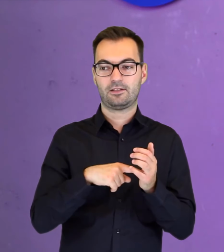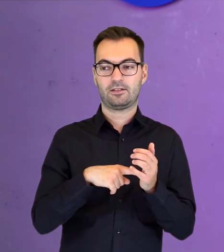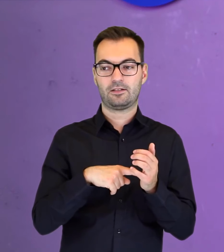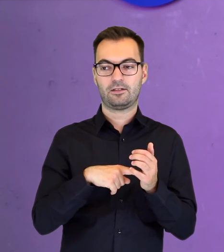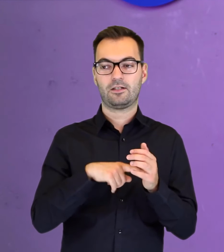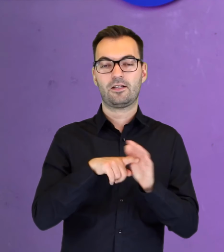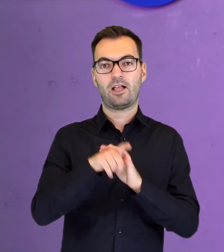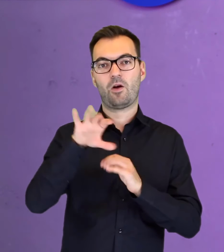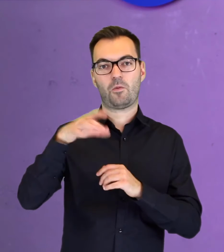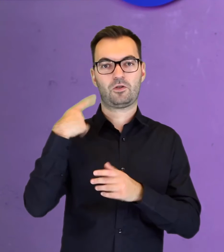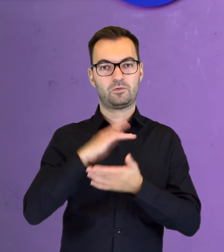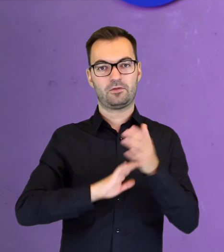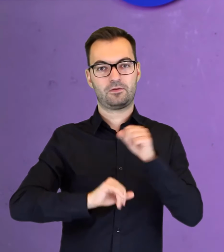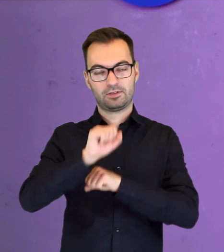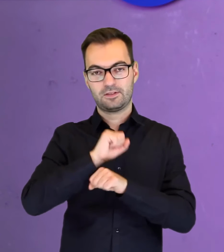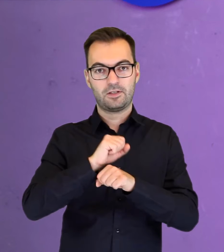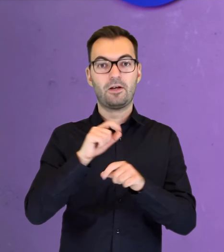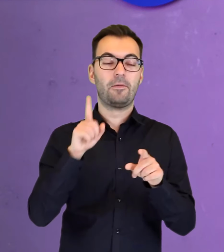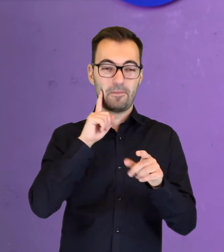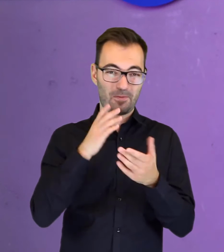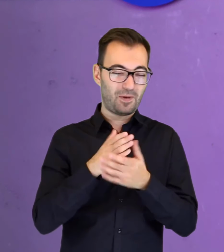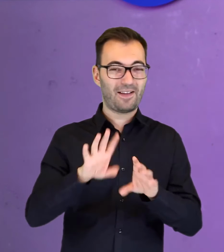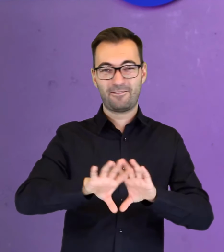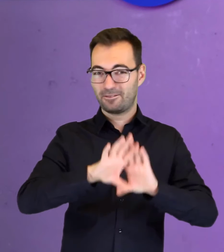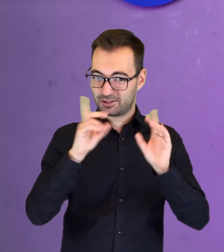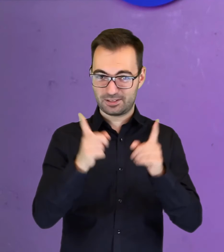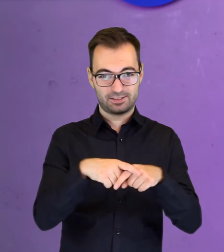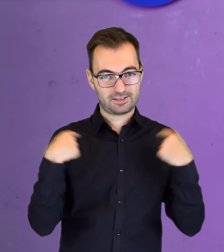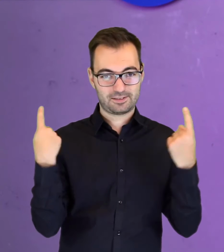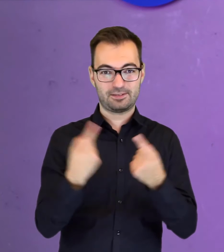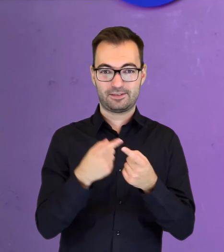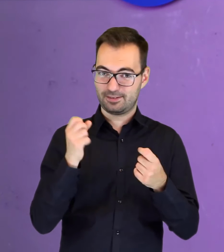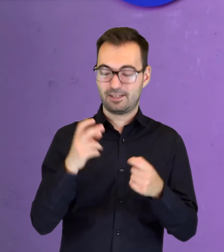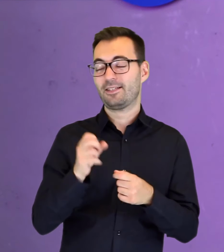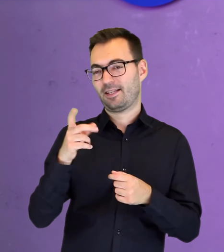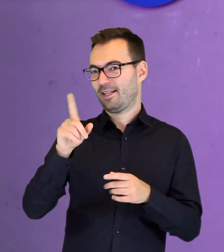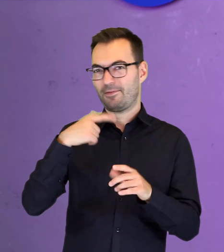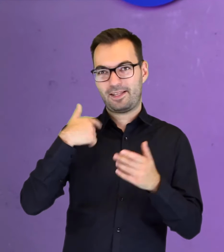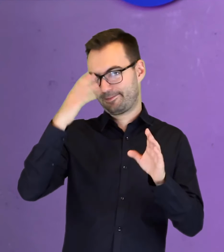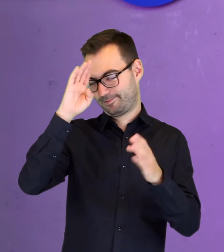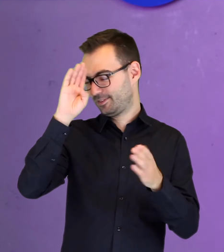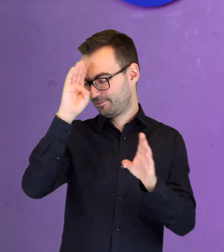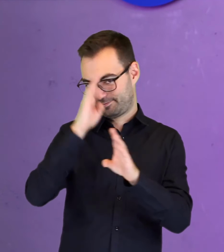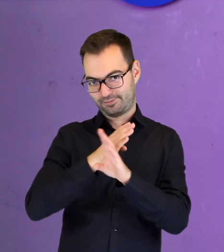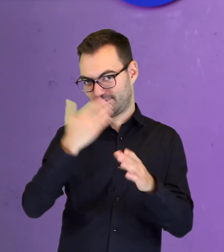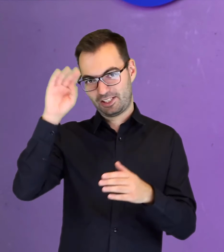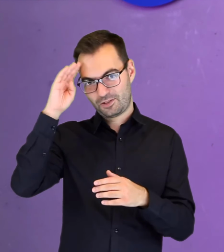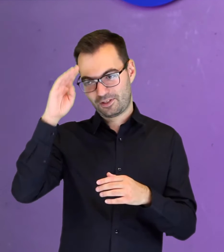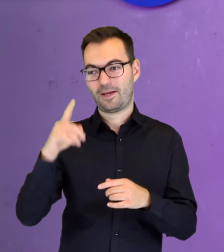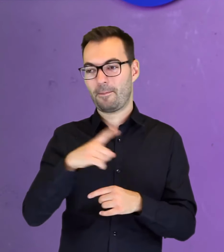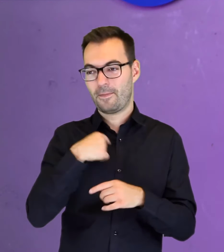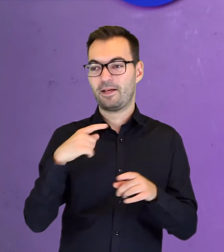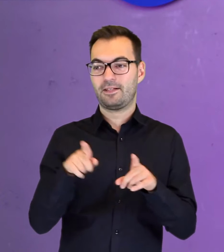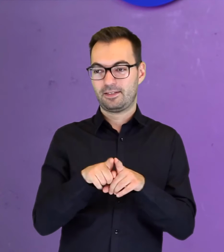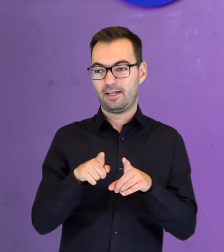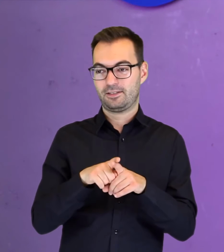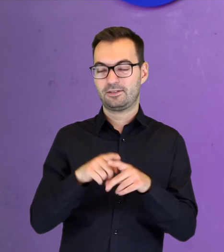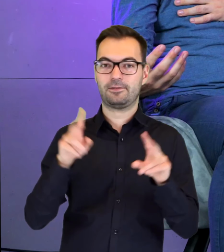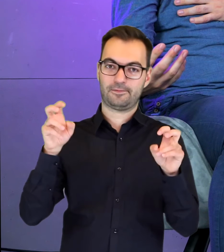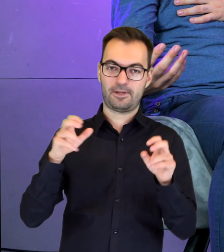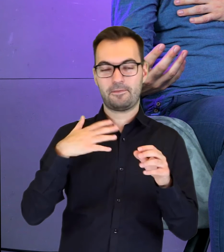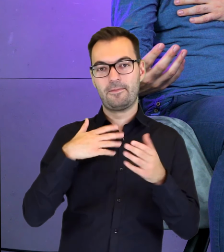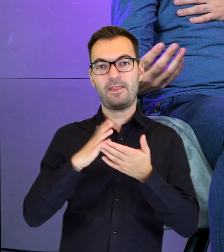mówiliśmy na samym początku że definicję Wrocław caga dedykowane osobom z niepełnosprawnościami pomagają tak naprawdę